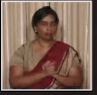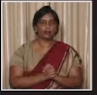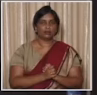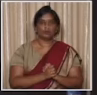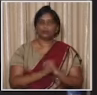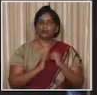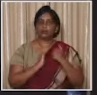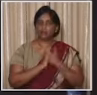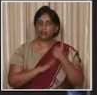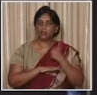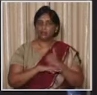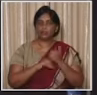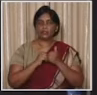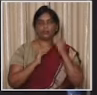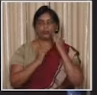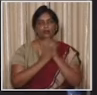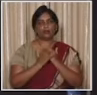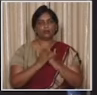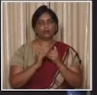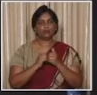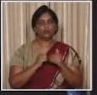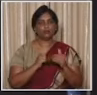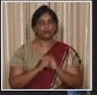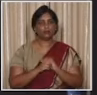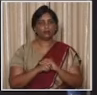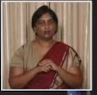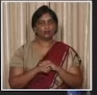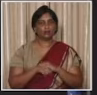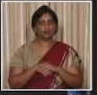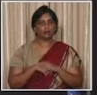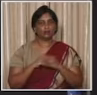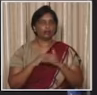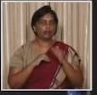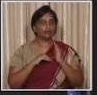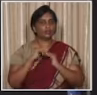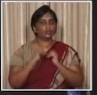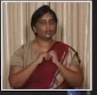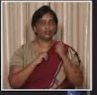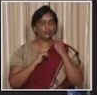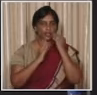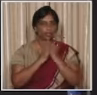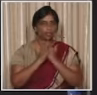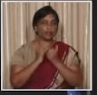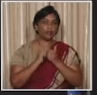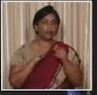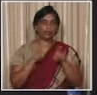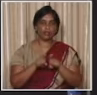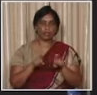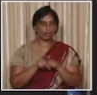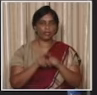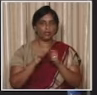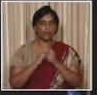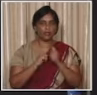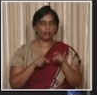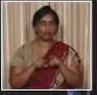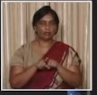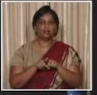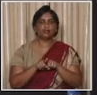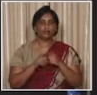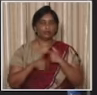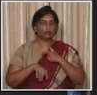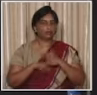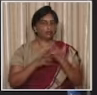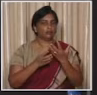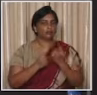ගරු මුල්ලාසන මන්ත්‍රීතුමනි, ඇත්තෙන්ම අද සෞඛ්‍ය අමාත්‍යාංශයේ වැසිෂ්ඨ පිළිබඳව අවස්ථාව ලබා දීම ගැන මම ස්තුතිවන්ත